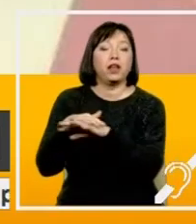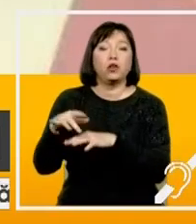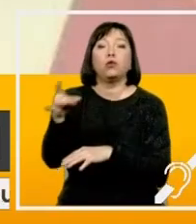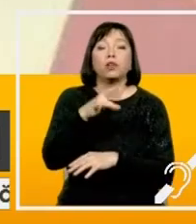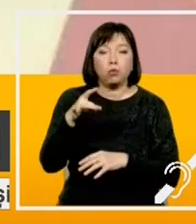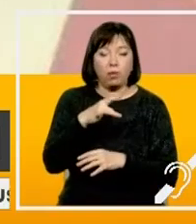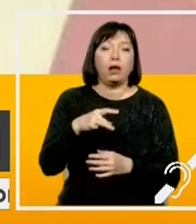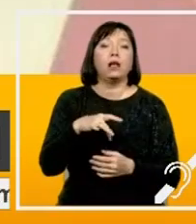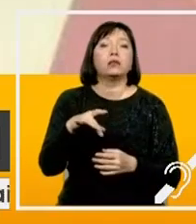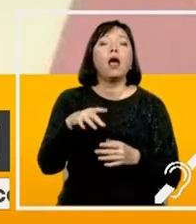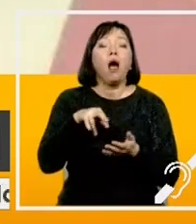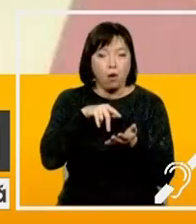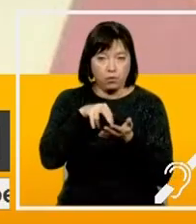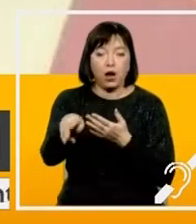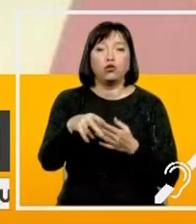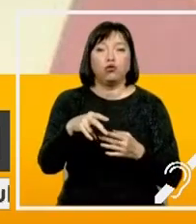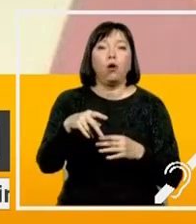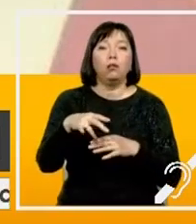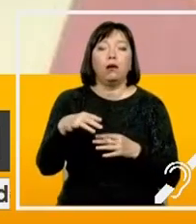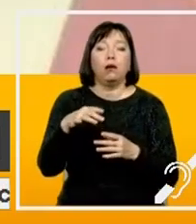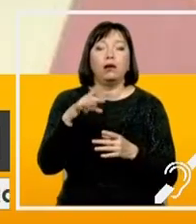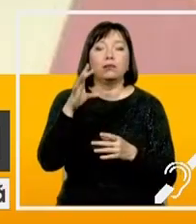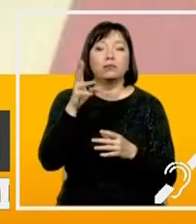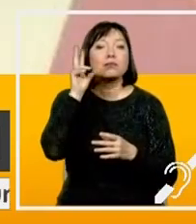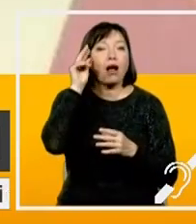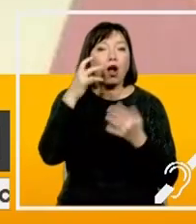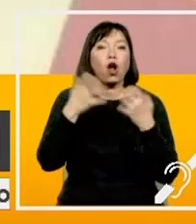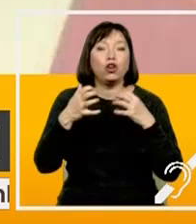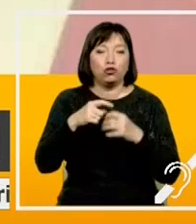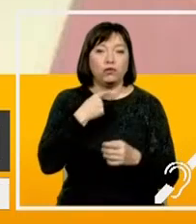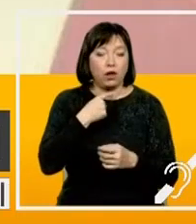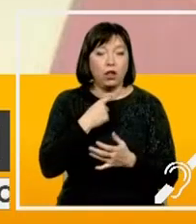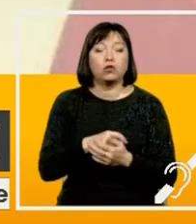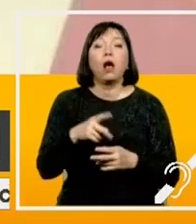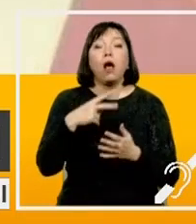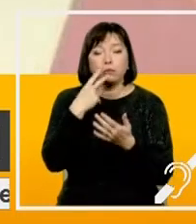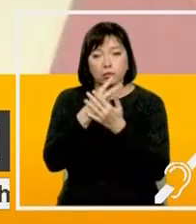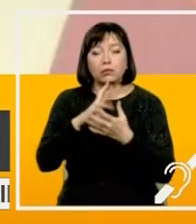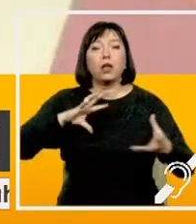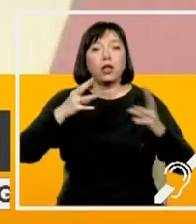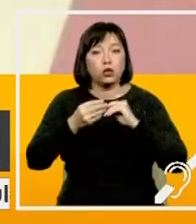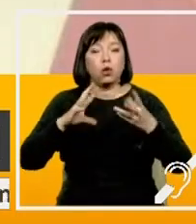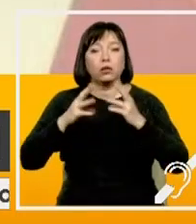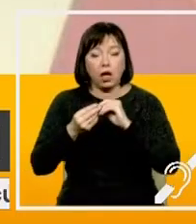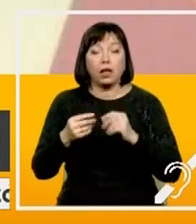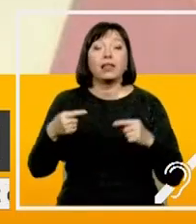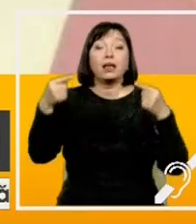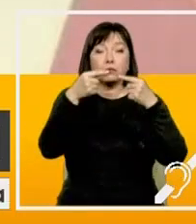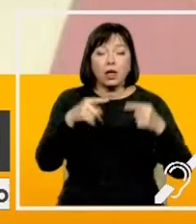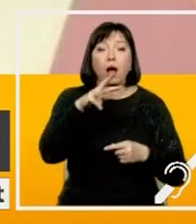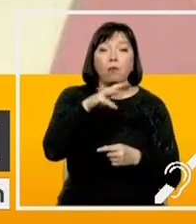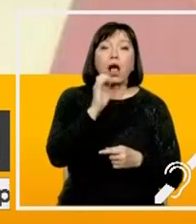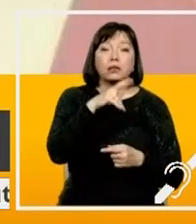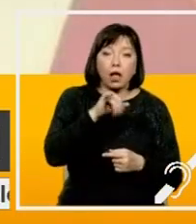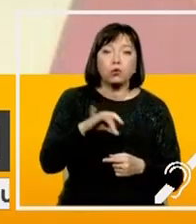republican constituțional a trecut pragul de validare. Comisia Electorală Centrală a prezentat datele preliminare, potrivit cărora Maia